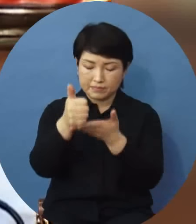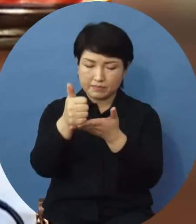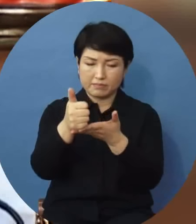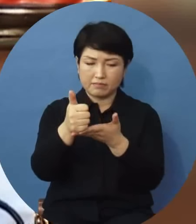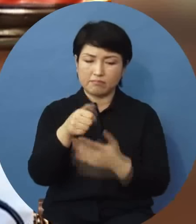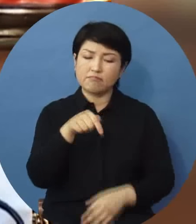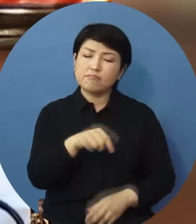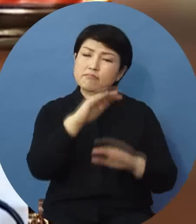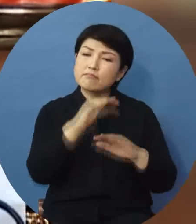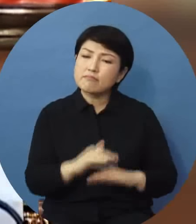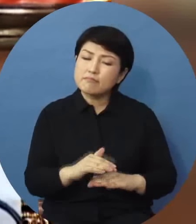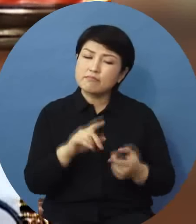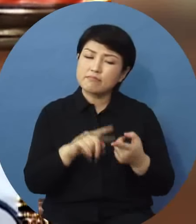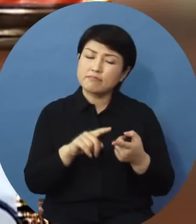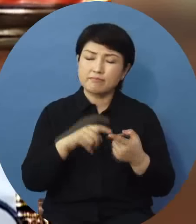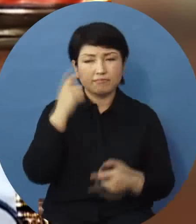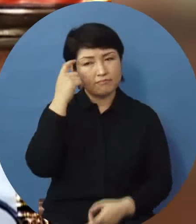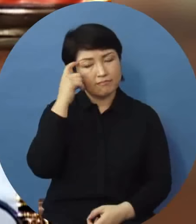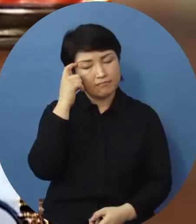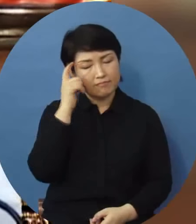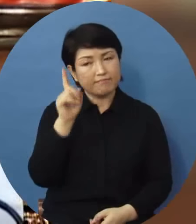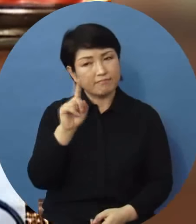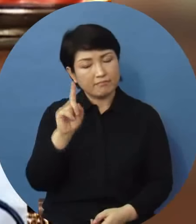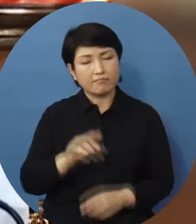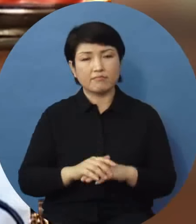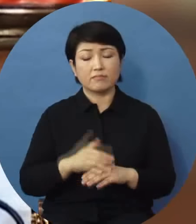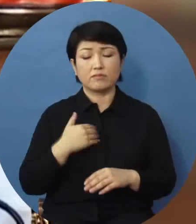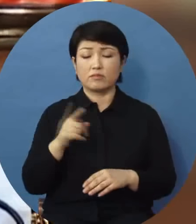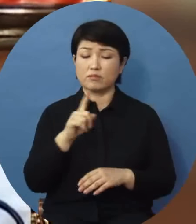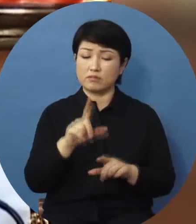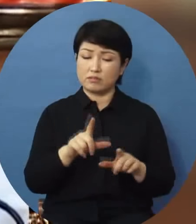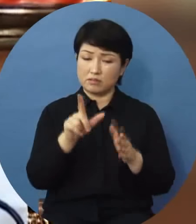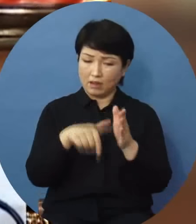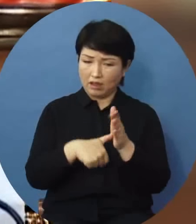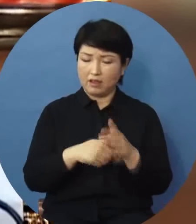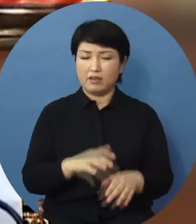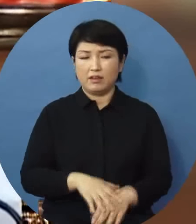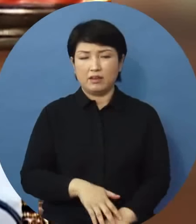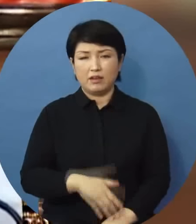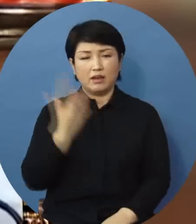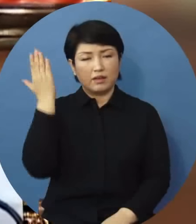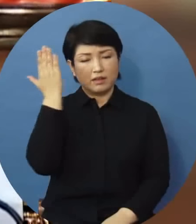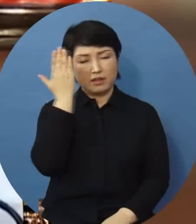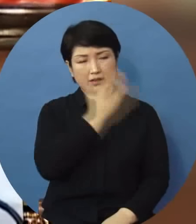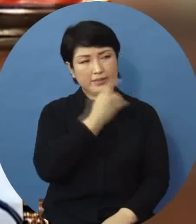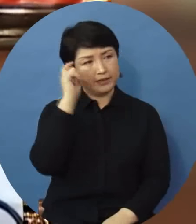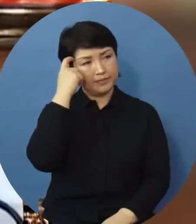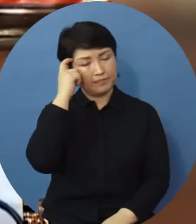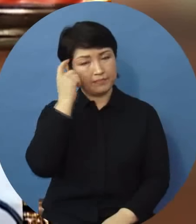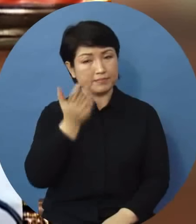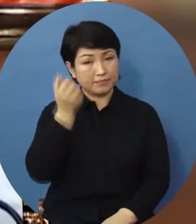세존이시여, 이런 것은 어떻게 생각하십니까? 저는 어떤 때에는 대단히 맑은 정신이